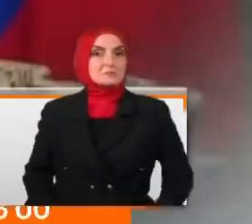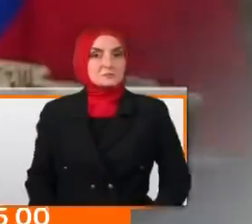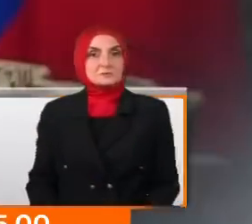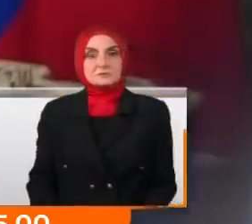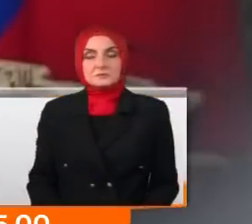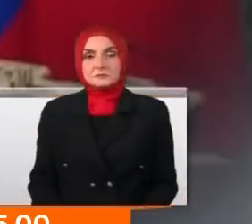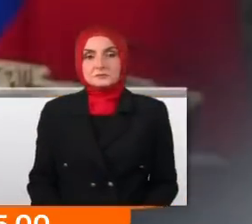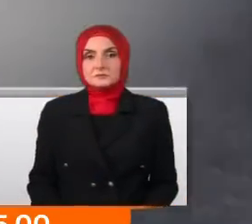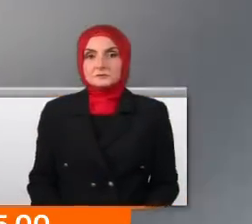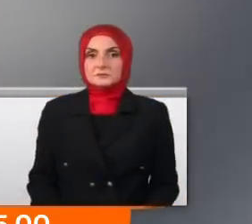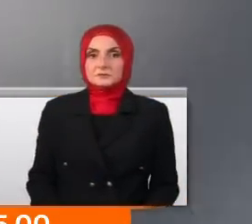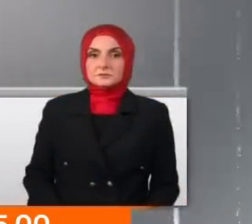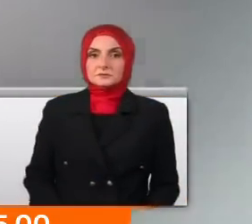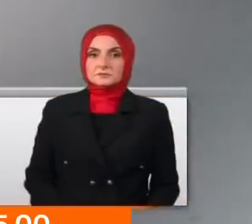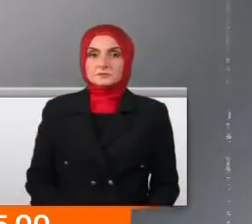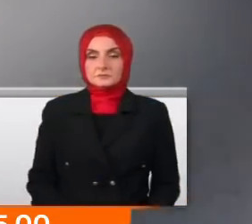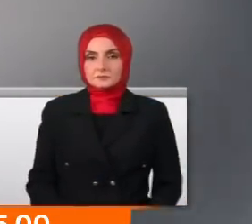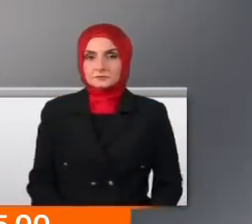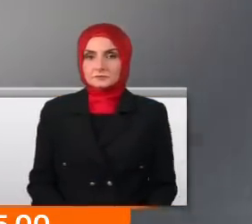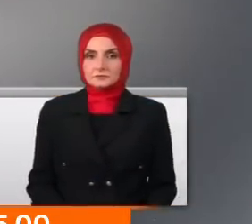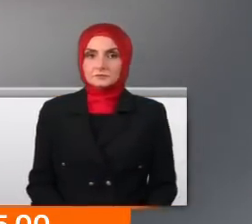İhanetle karşı karşıyayız.